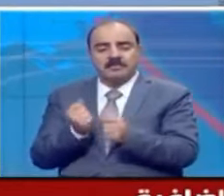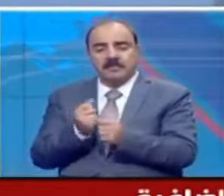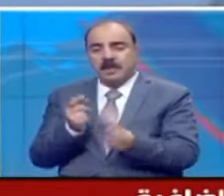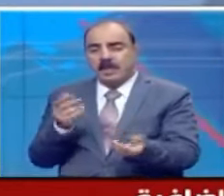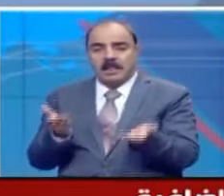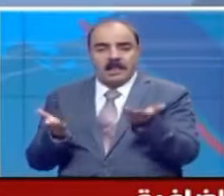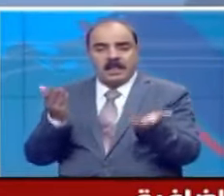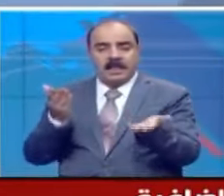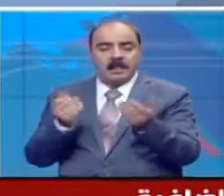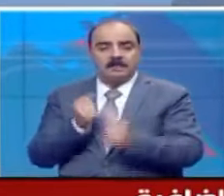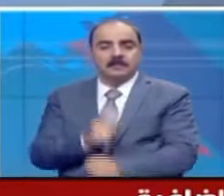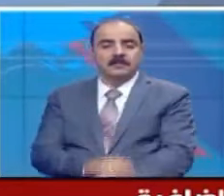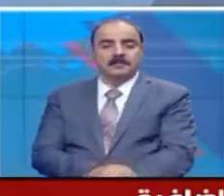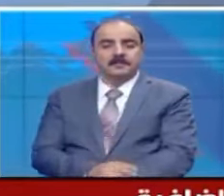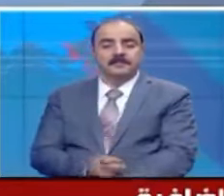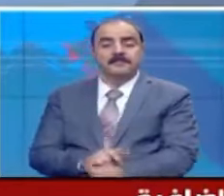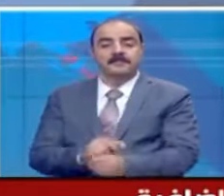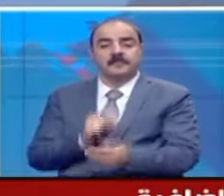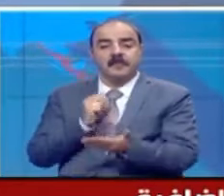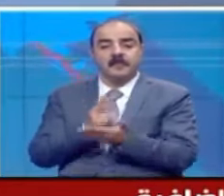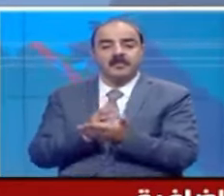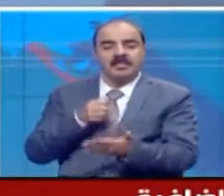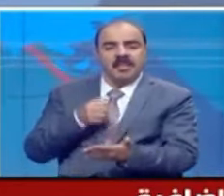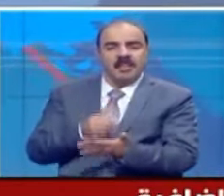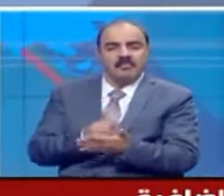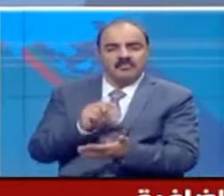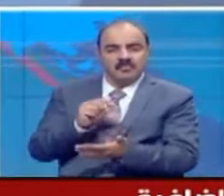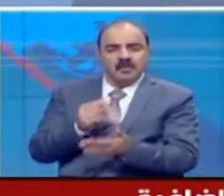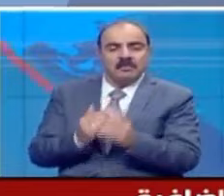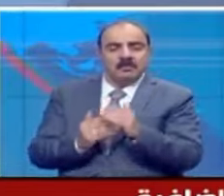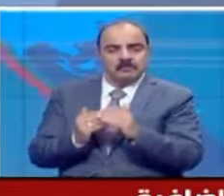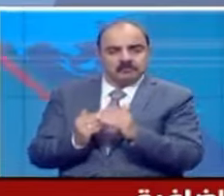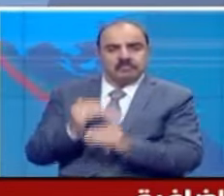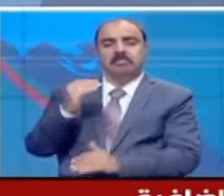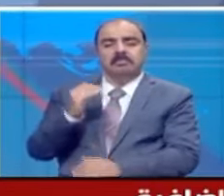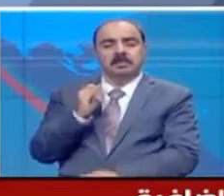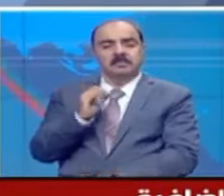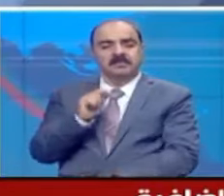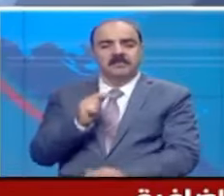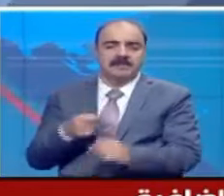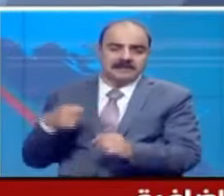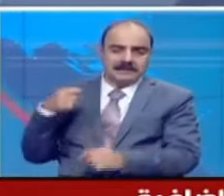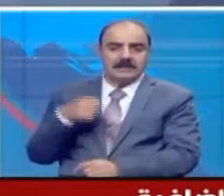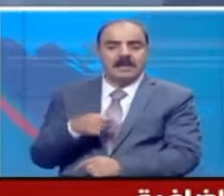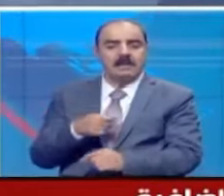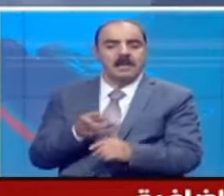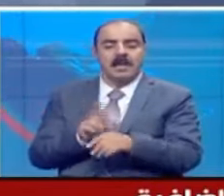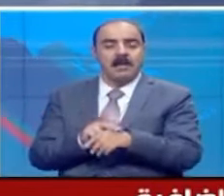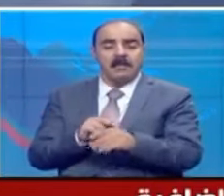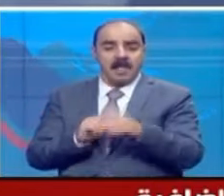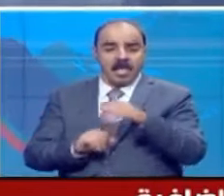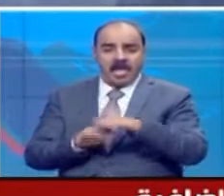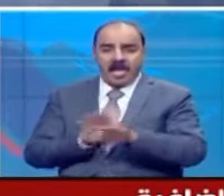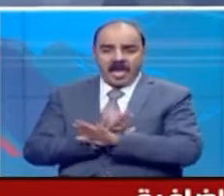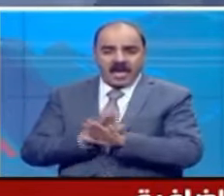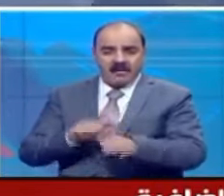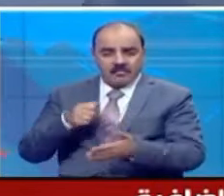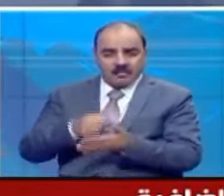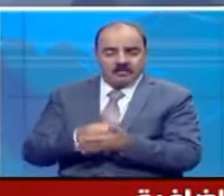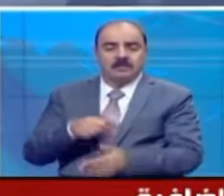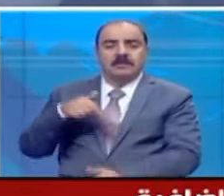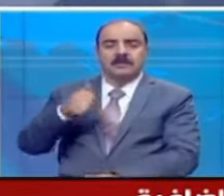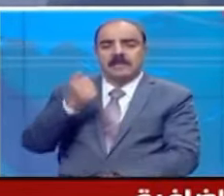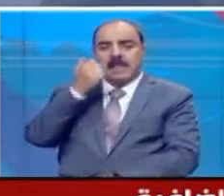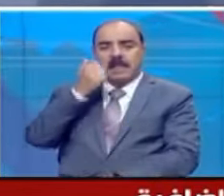لغير المخاطبين. وتتضمن الحزمة الاجتماعية رفع الحد الأدنى للأجور بنسبة 50% ليصل